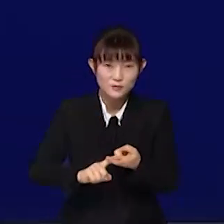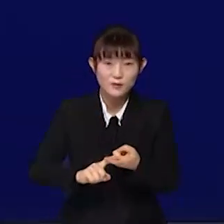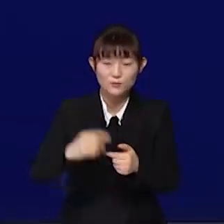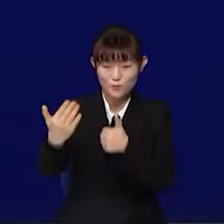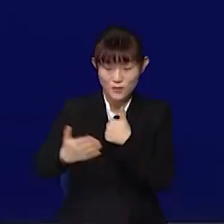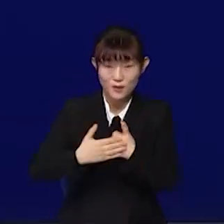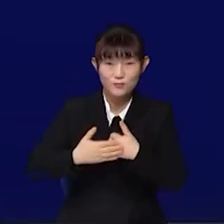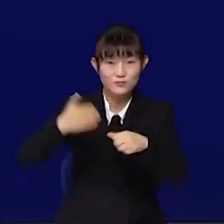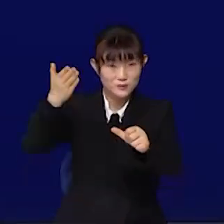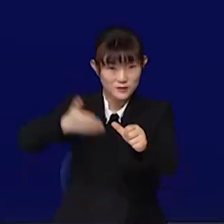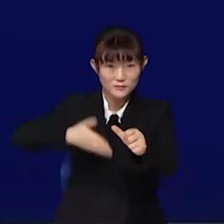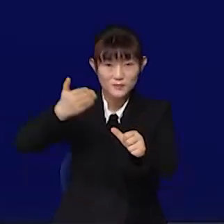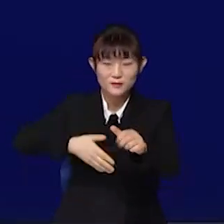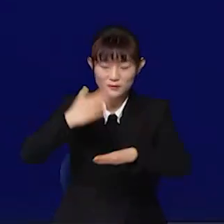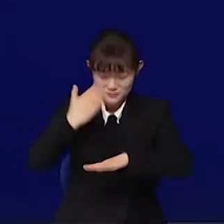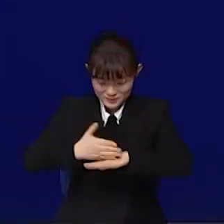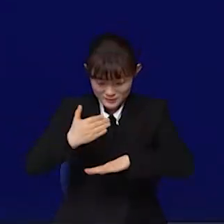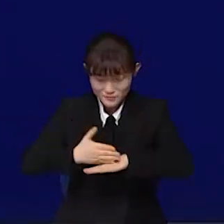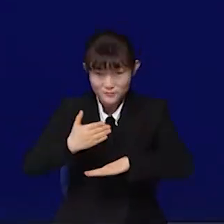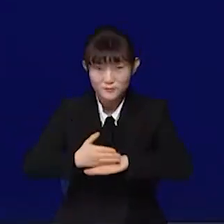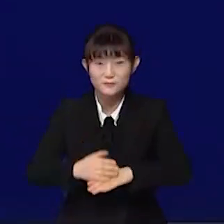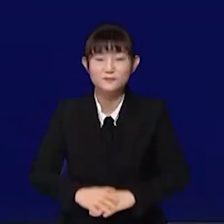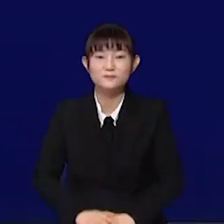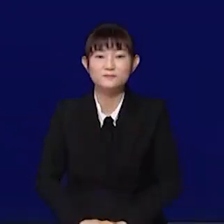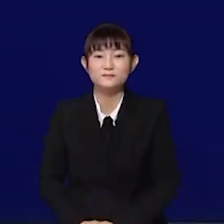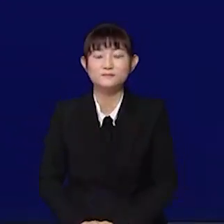성원을 부탁드리겠습니다. 감사합니다.